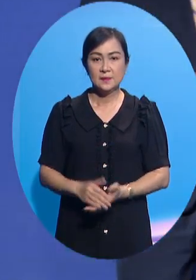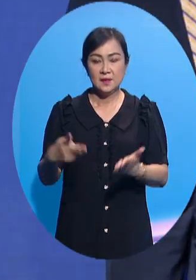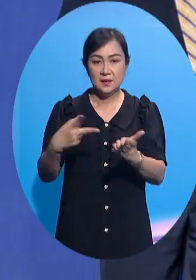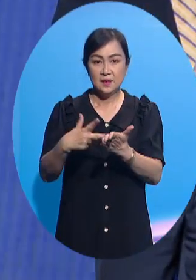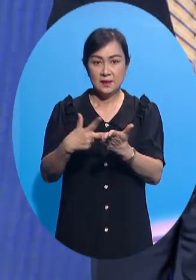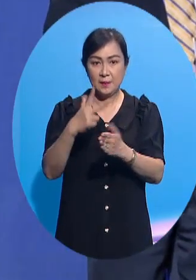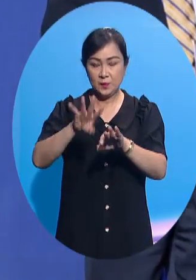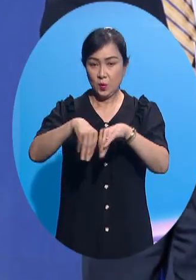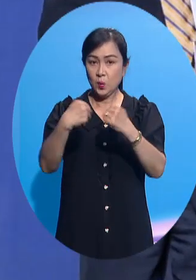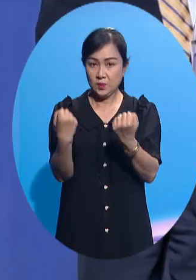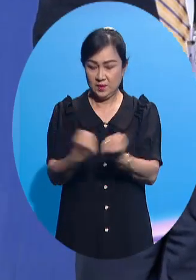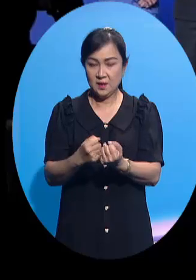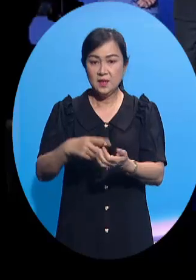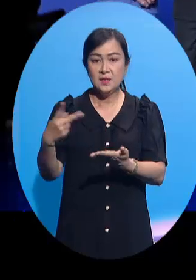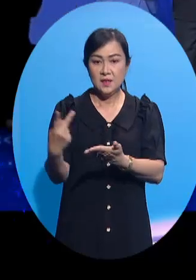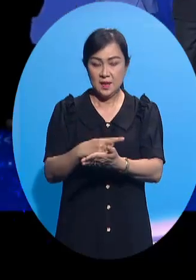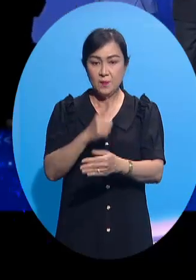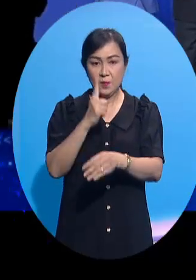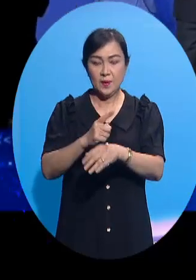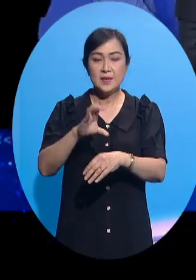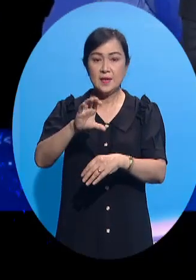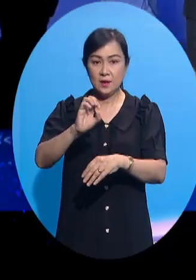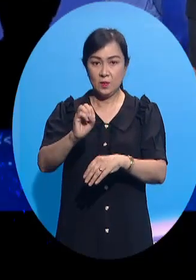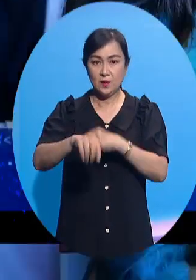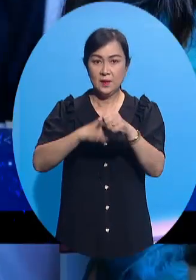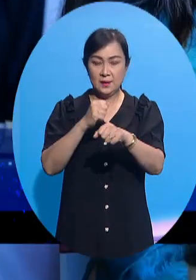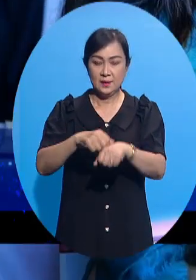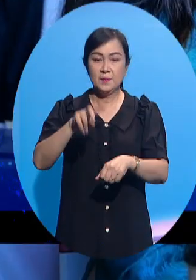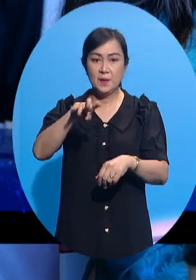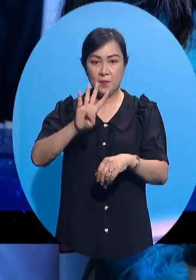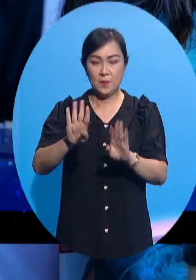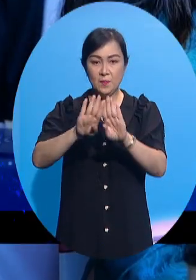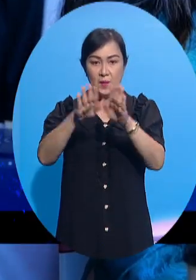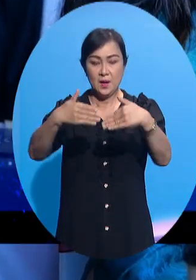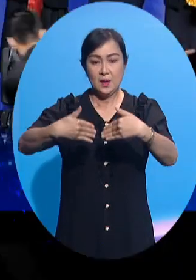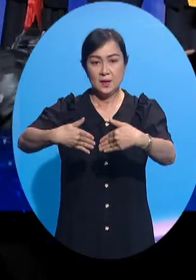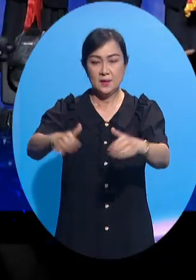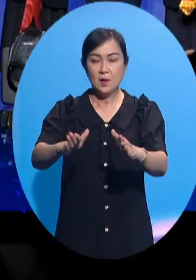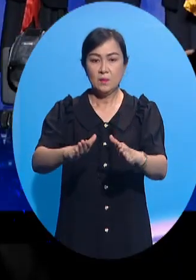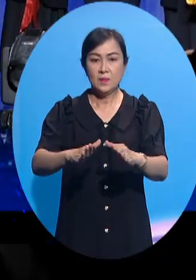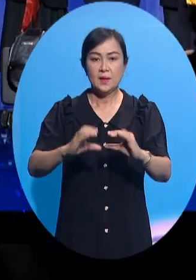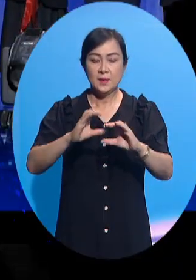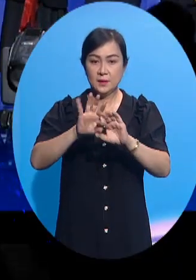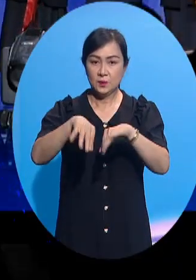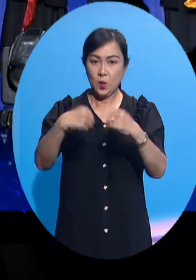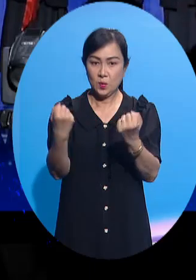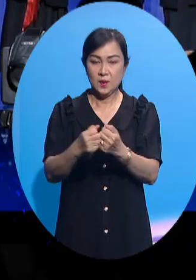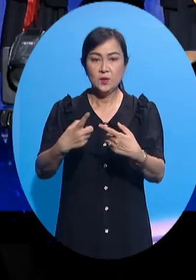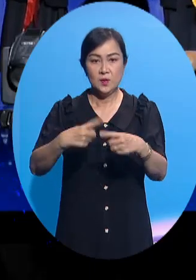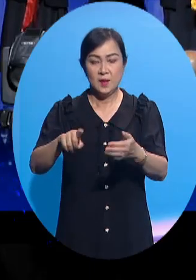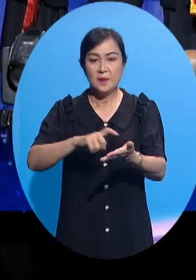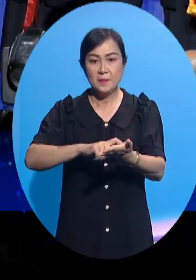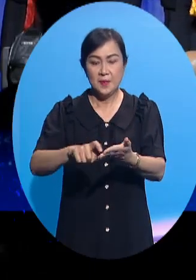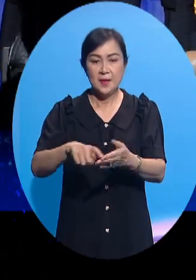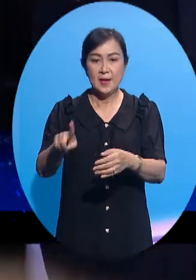Bước sang lần thứ 8 tổ chức, sự kiện 1.000 CEO năm 2024 mở rộng về quy mô lẫn hình thức tổ chức. Doanh nghiệp Mỹ